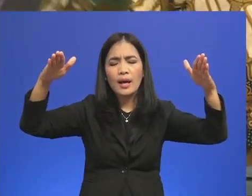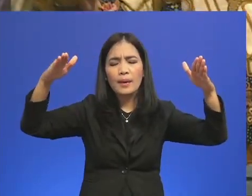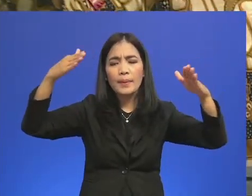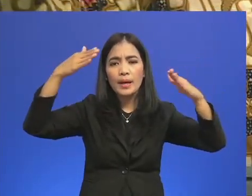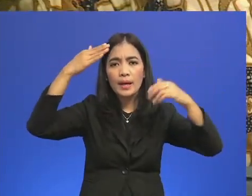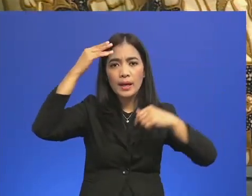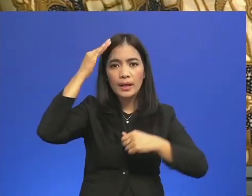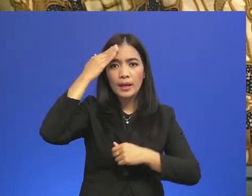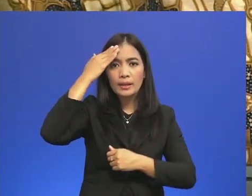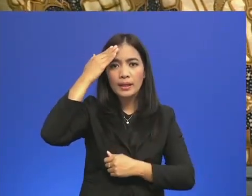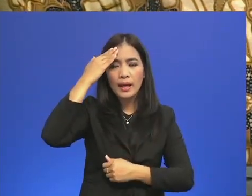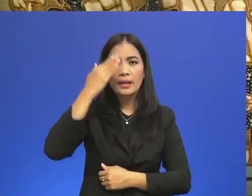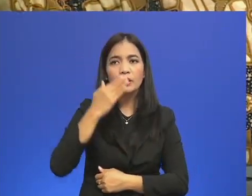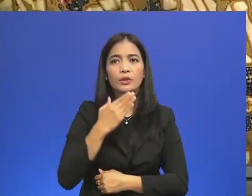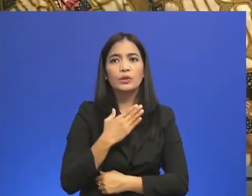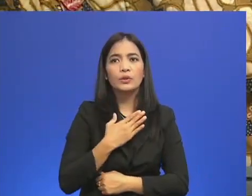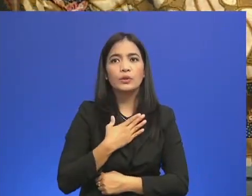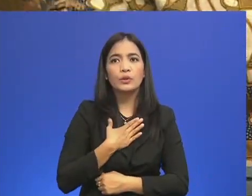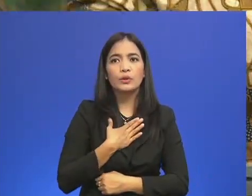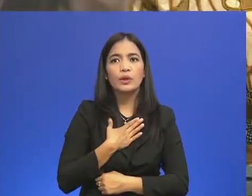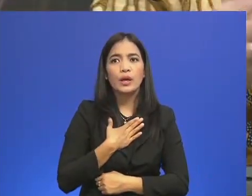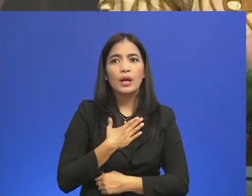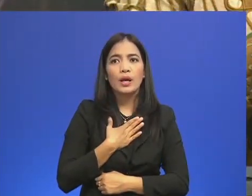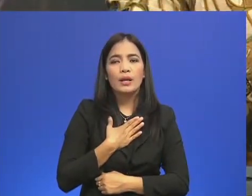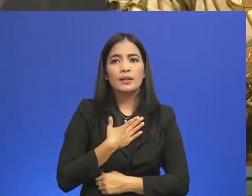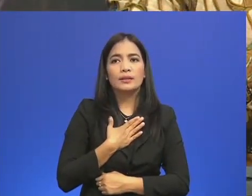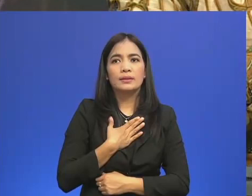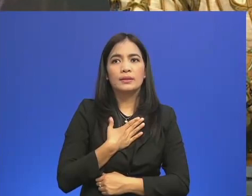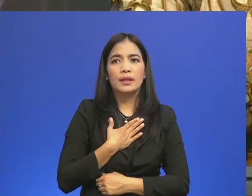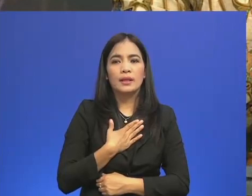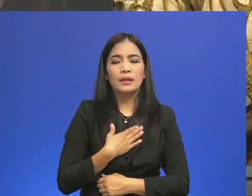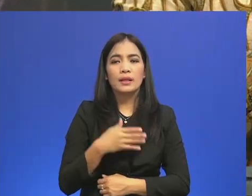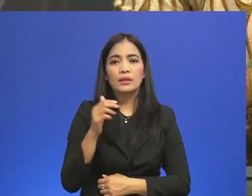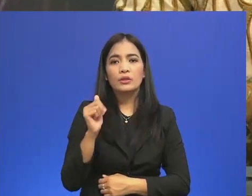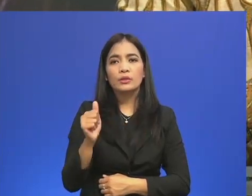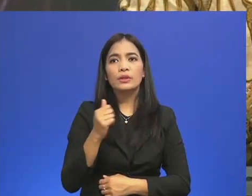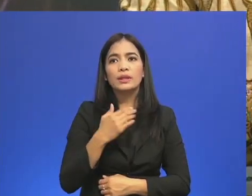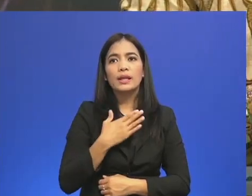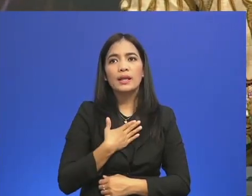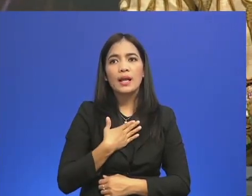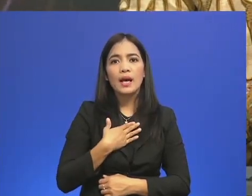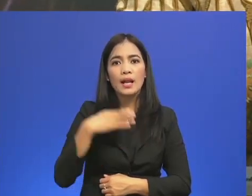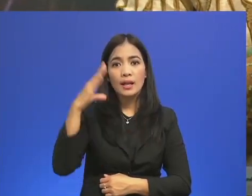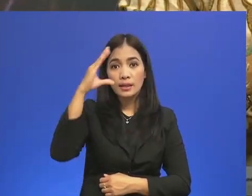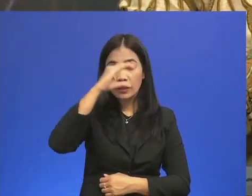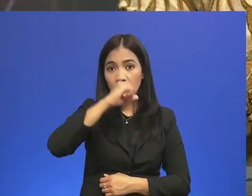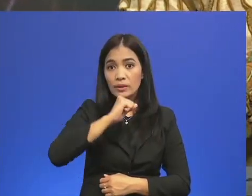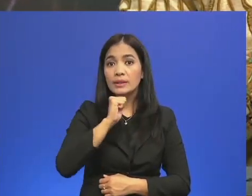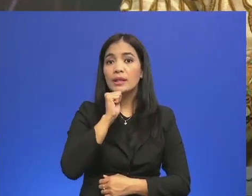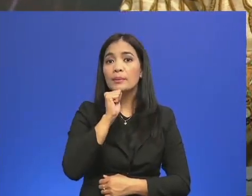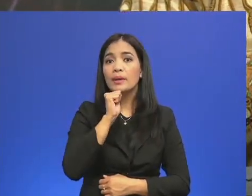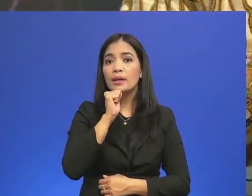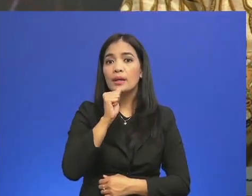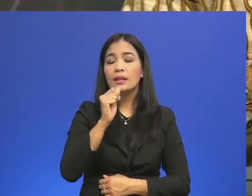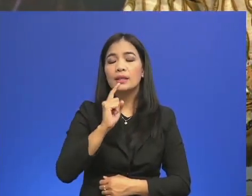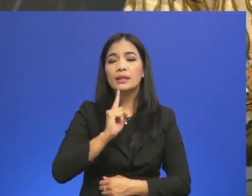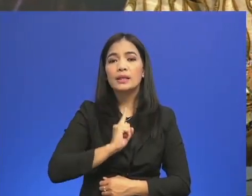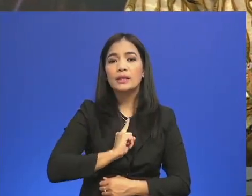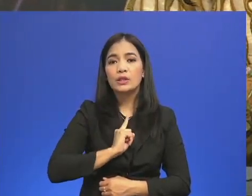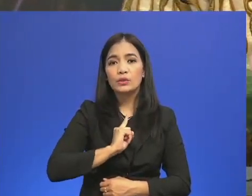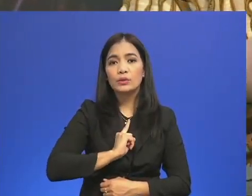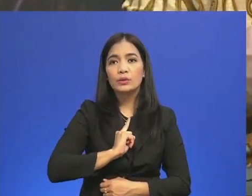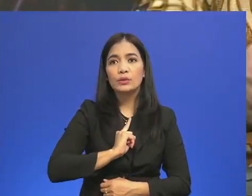bukalah pengertianku agar ku kenali diriku.